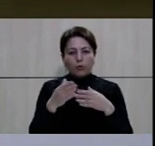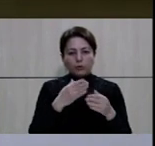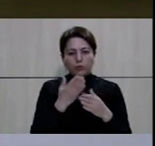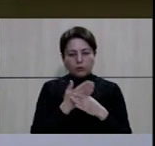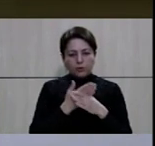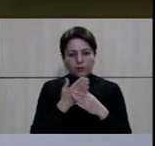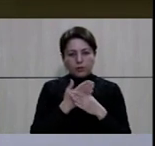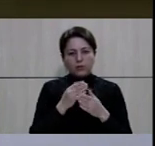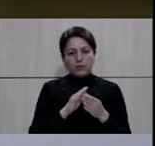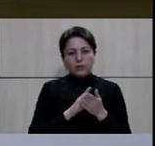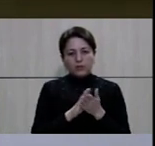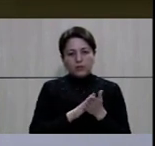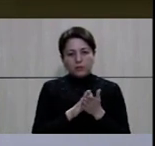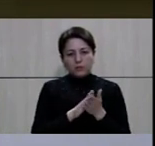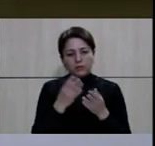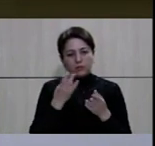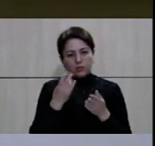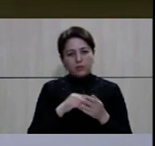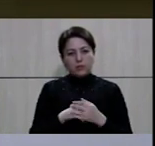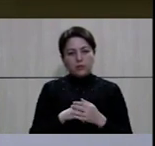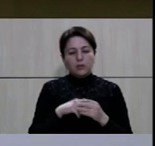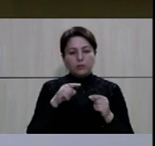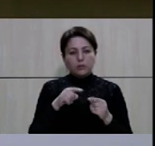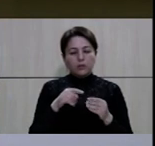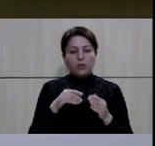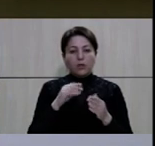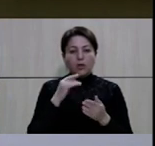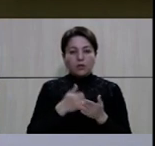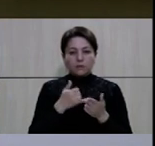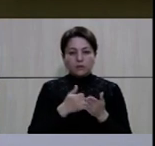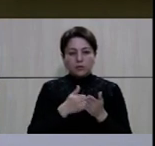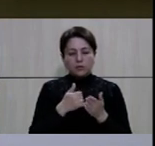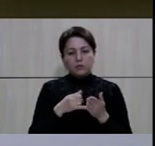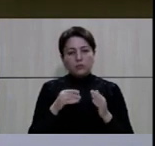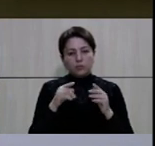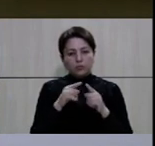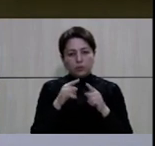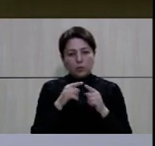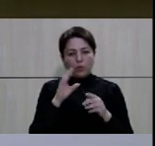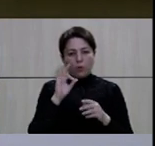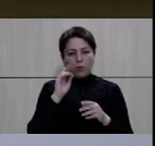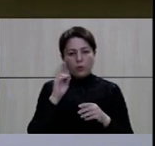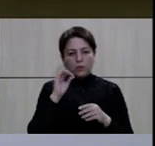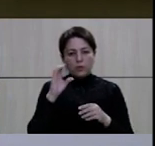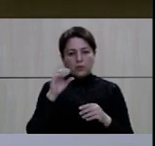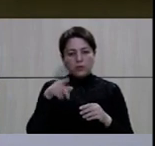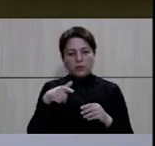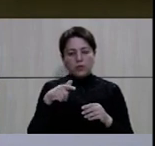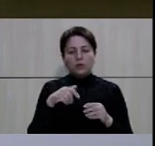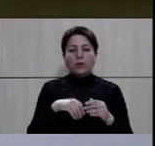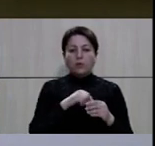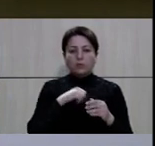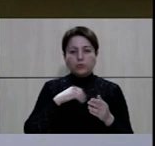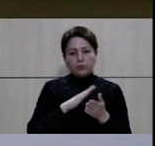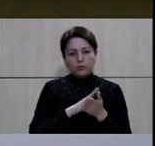uchi ishqalanadi. Bunda ise kavsharlash uchidagi oksidlar o'z-o'zidan yulinib tushadi.